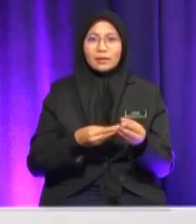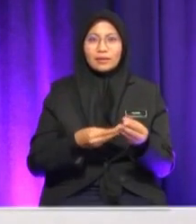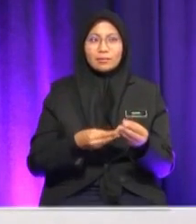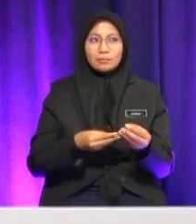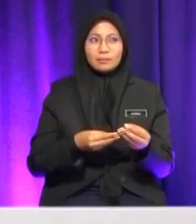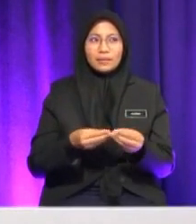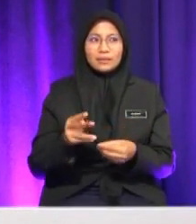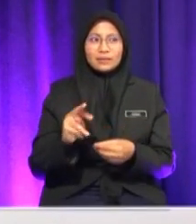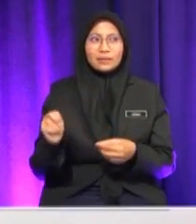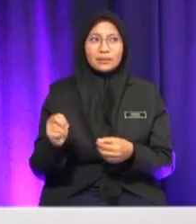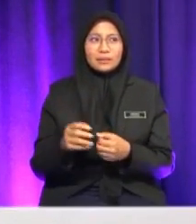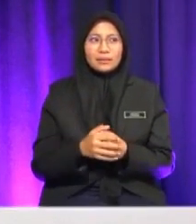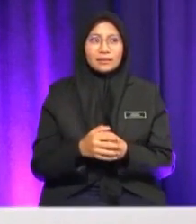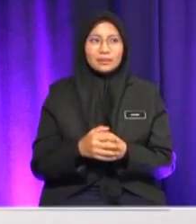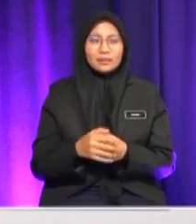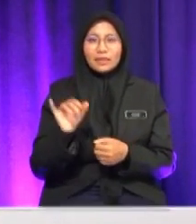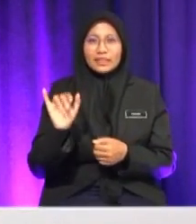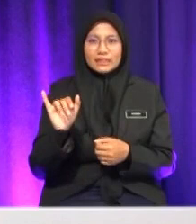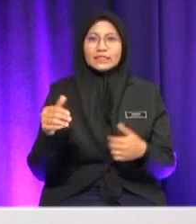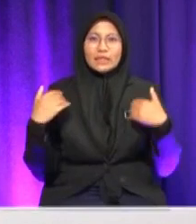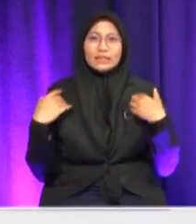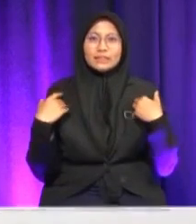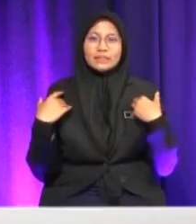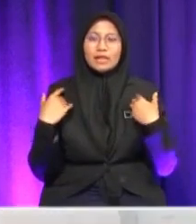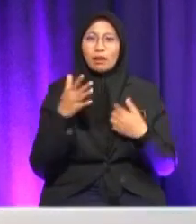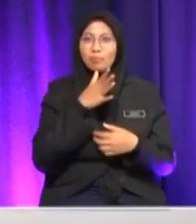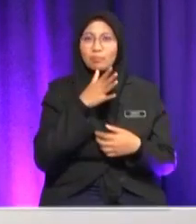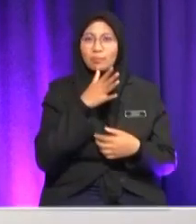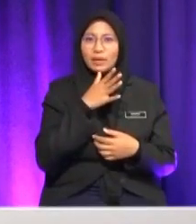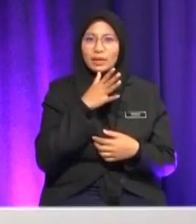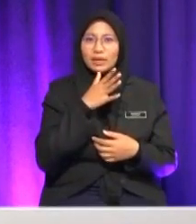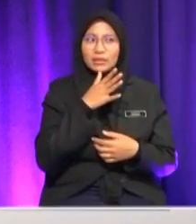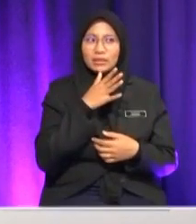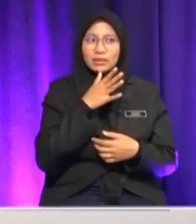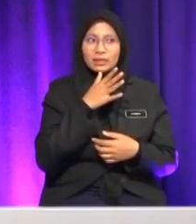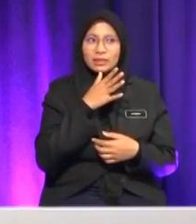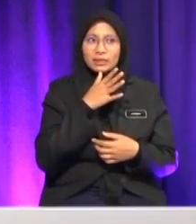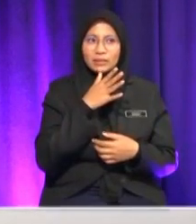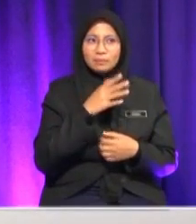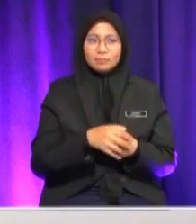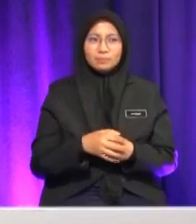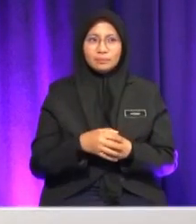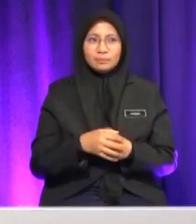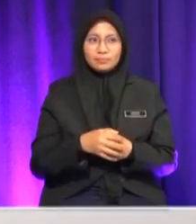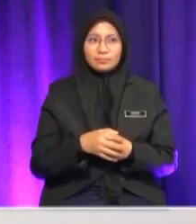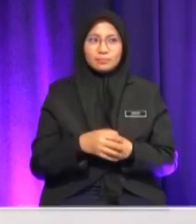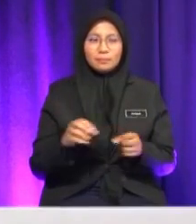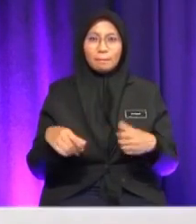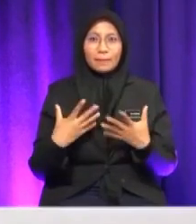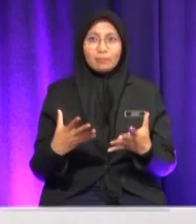Subhanu? Ya, cikgu. Selalu ibu saya akan mendokumentasikan semua pembelanjaan yang ibu saya buat. Contohnya bagaimana,